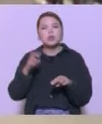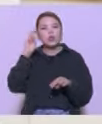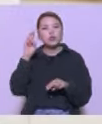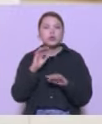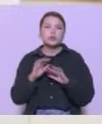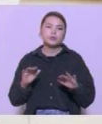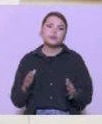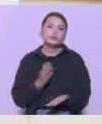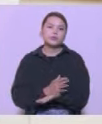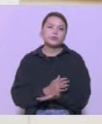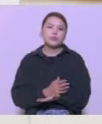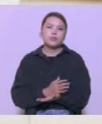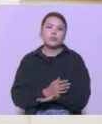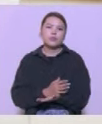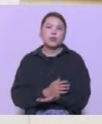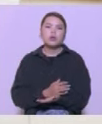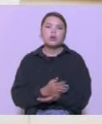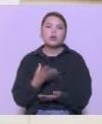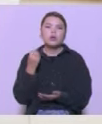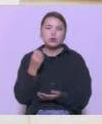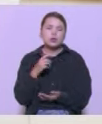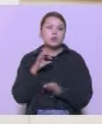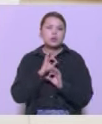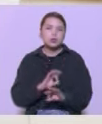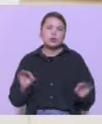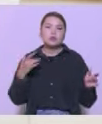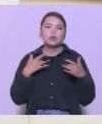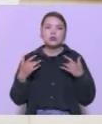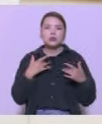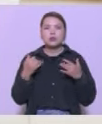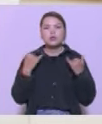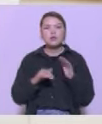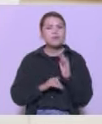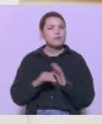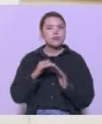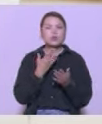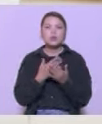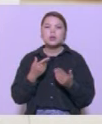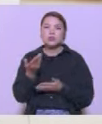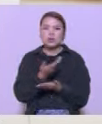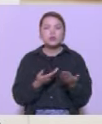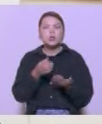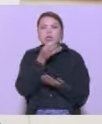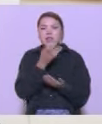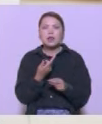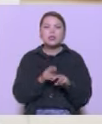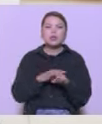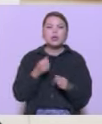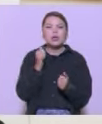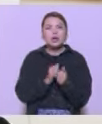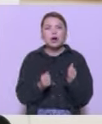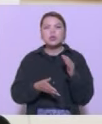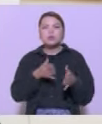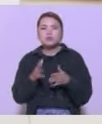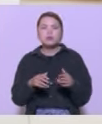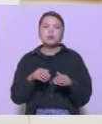власти. Будьте керемет, бүгінгі концерт. Это замечательный концерт. Он проходит на высшем уровне. Нам очень нравится. Каждый жест, каждое движение